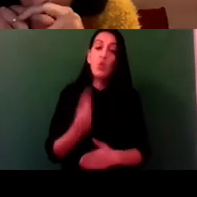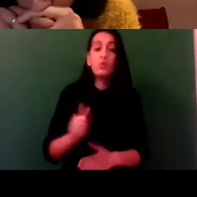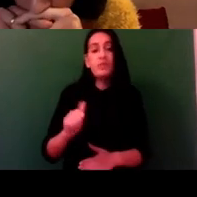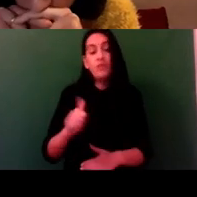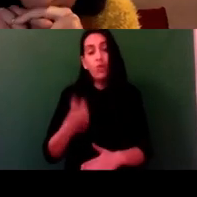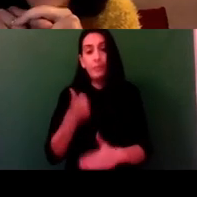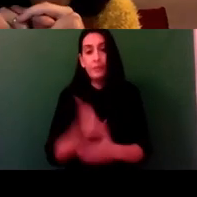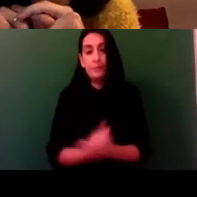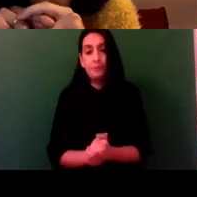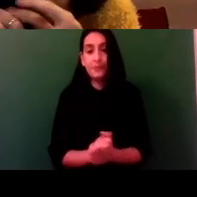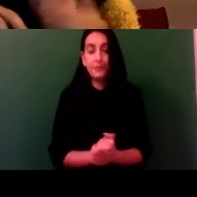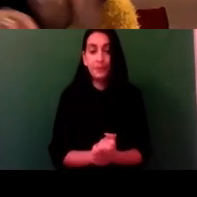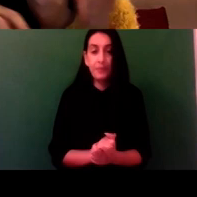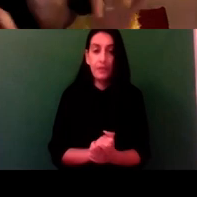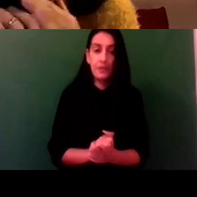ölçeğimizde